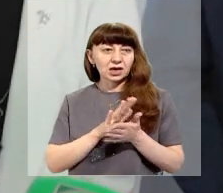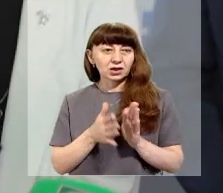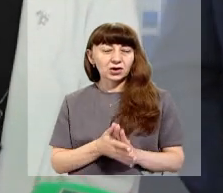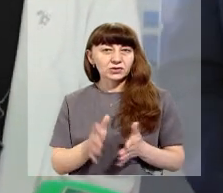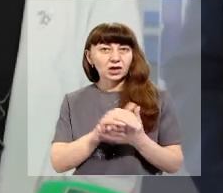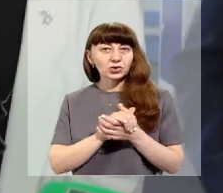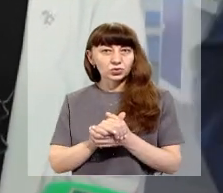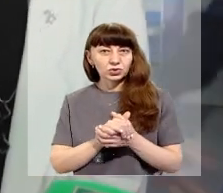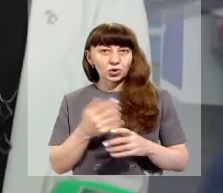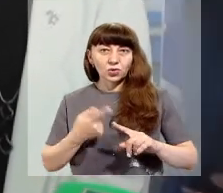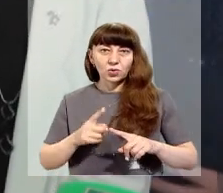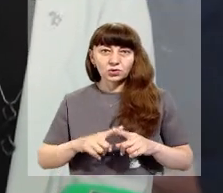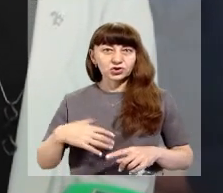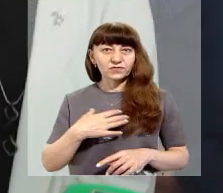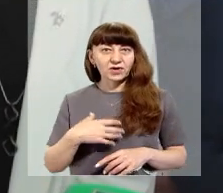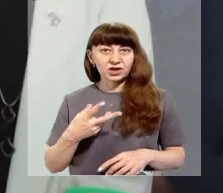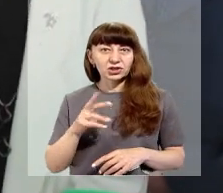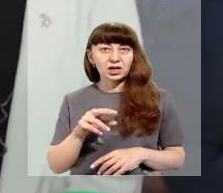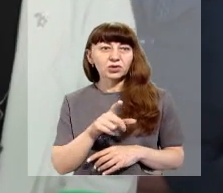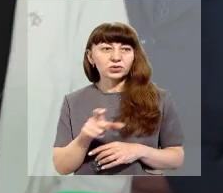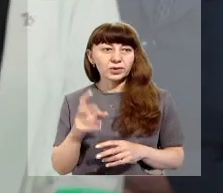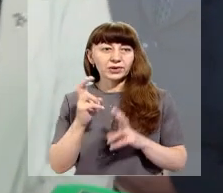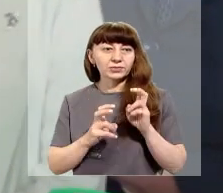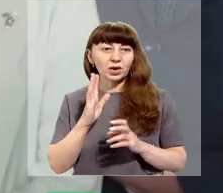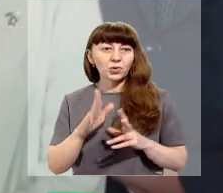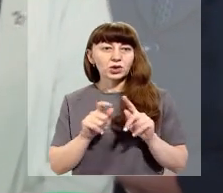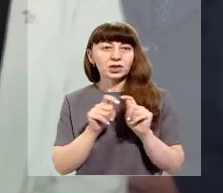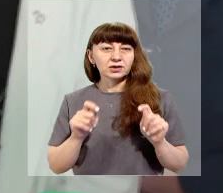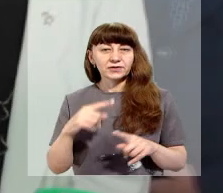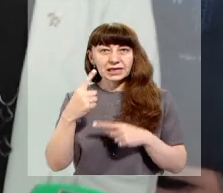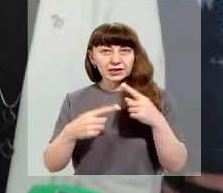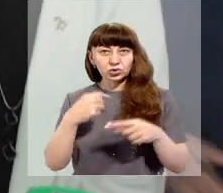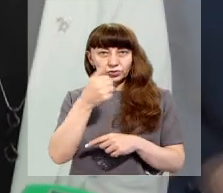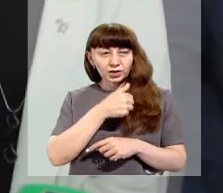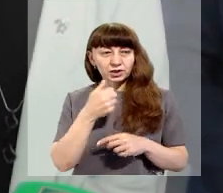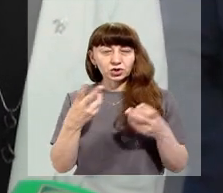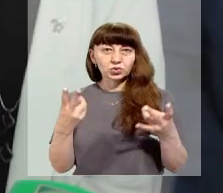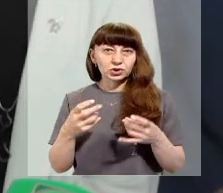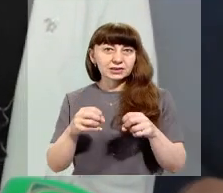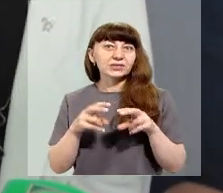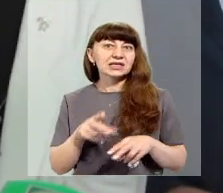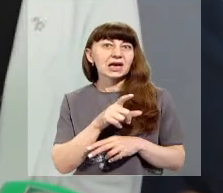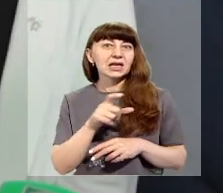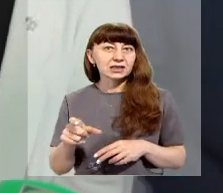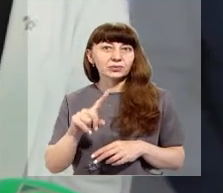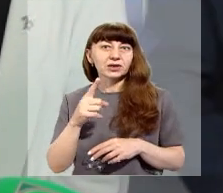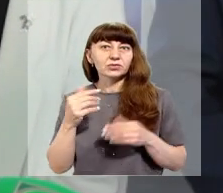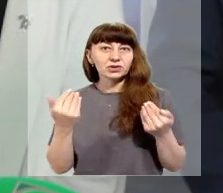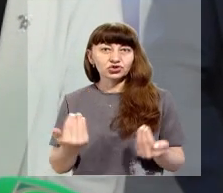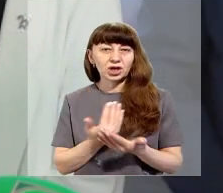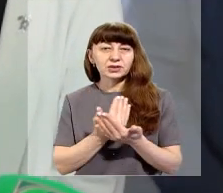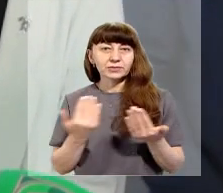Өзара ынтымақтастық біз үшін өте маңызды. Кәсіпорын келесі жылы іске қосылады. Мамандар керек. Сол себепті де біз қазір